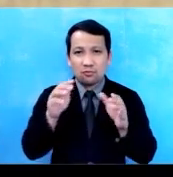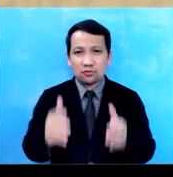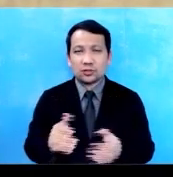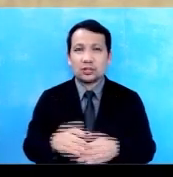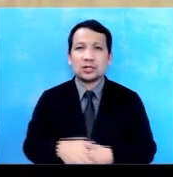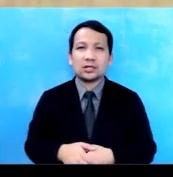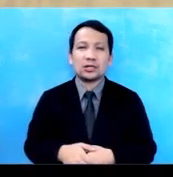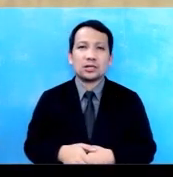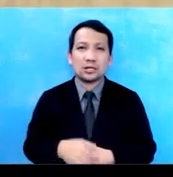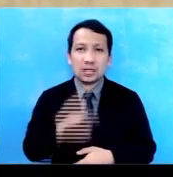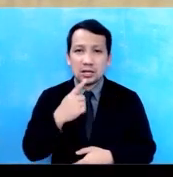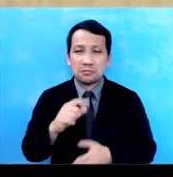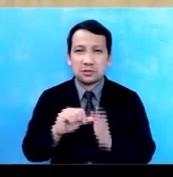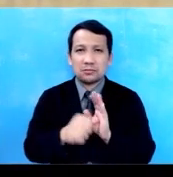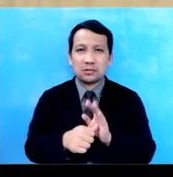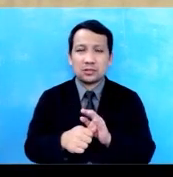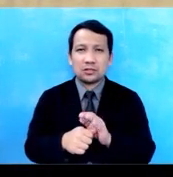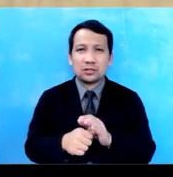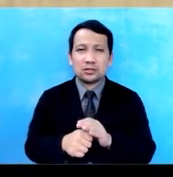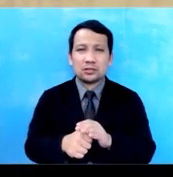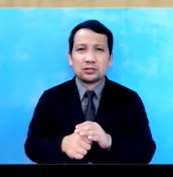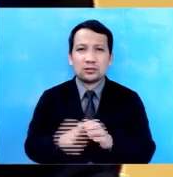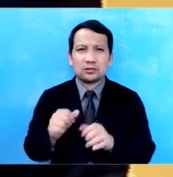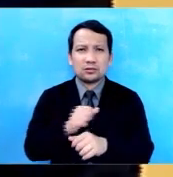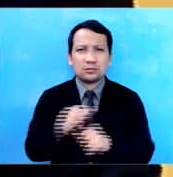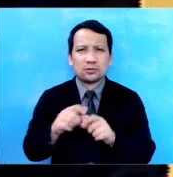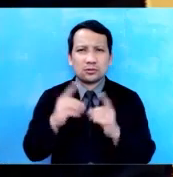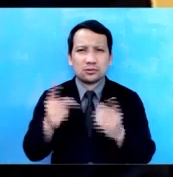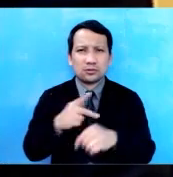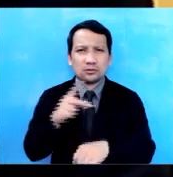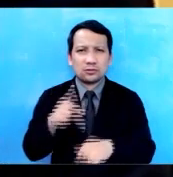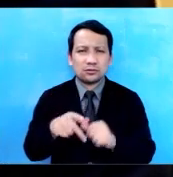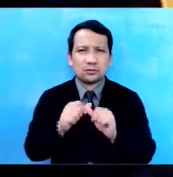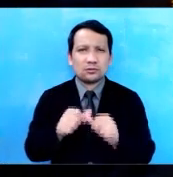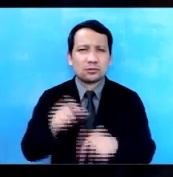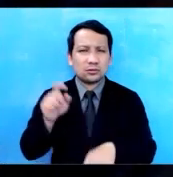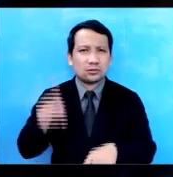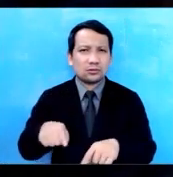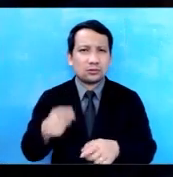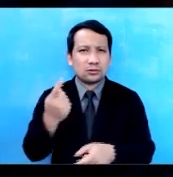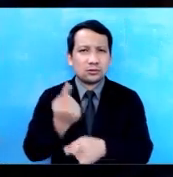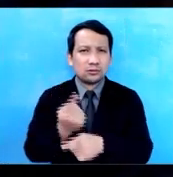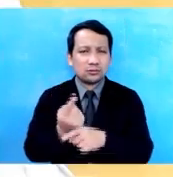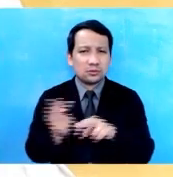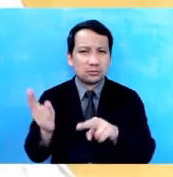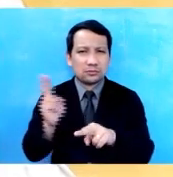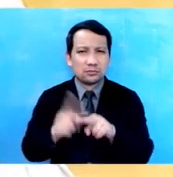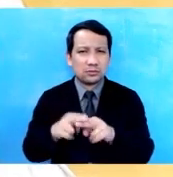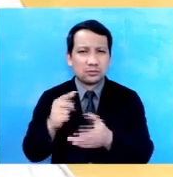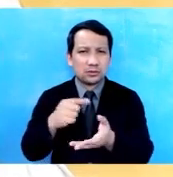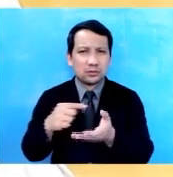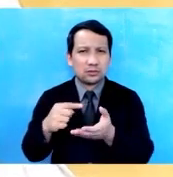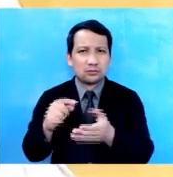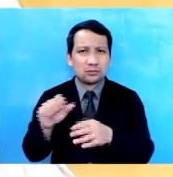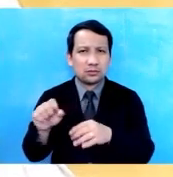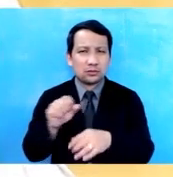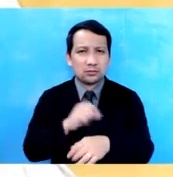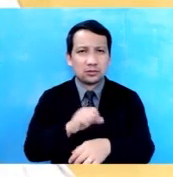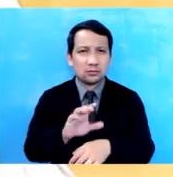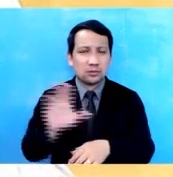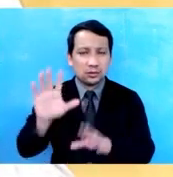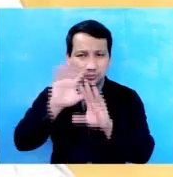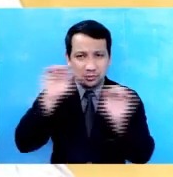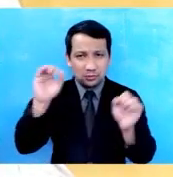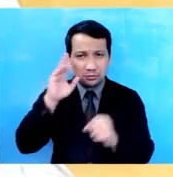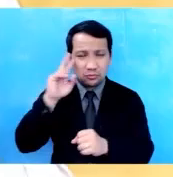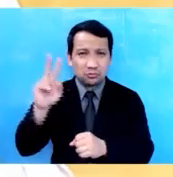Nauna namang iginiit ng Employers Confederation of the Philippines na hindi napapanahon ang dagdag kontribusyon. Nanawagan sila kay Pangulong Bongbong